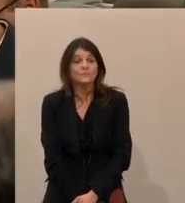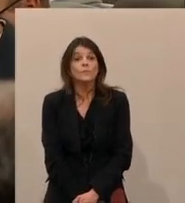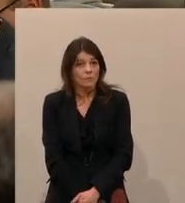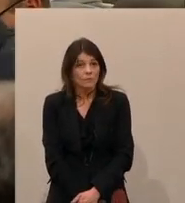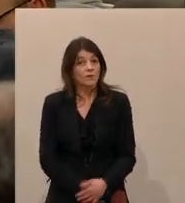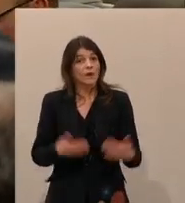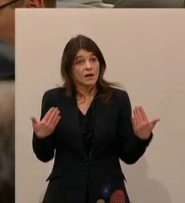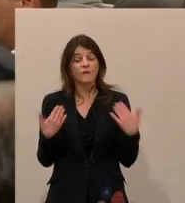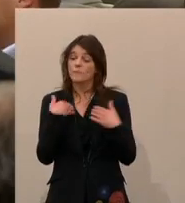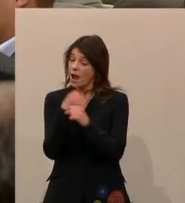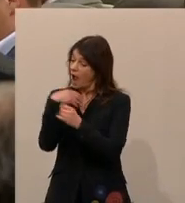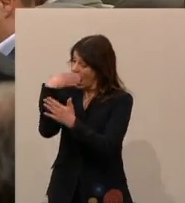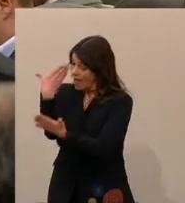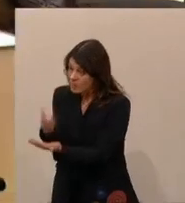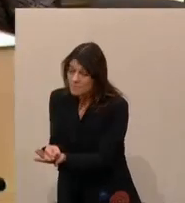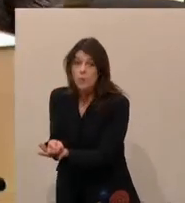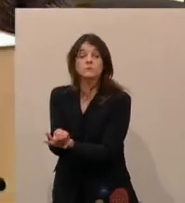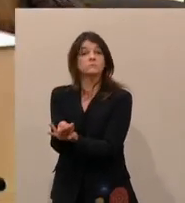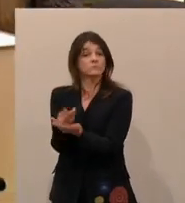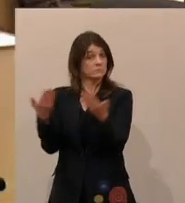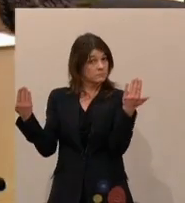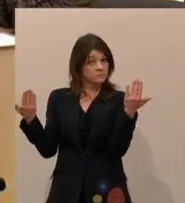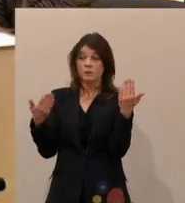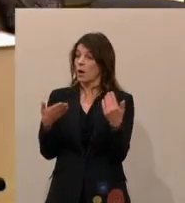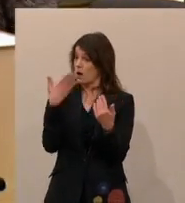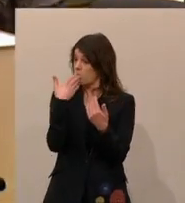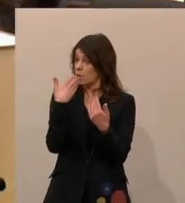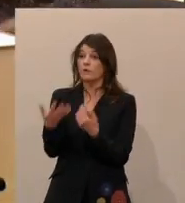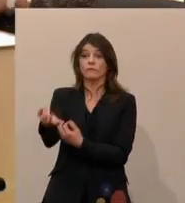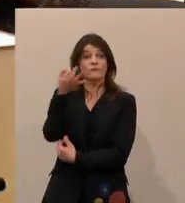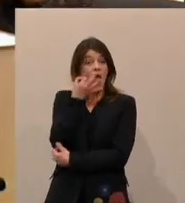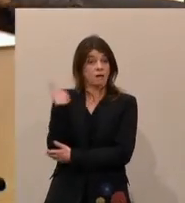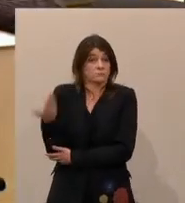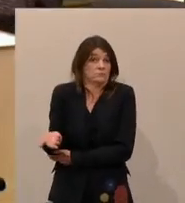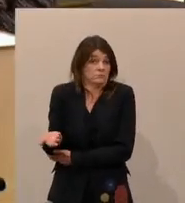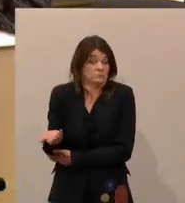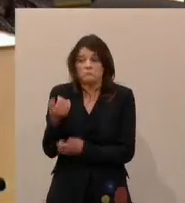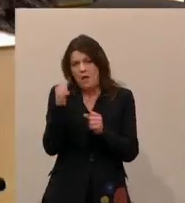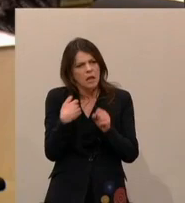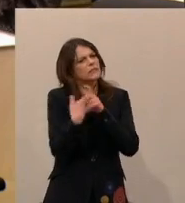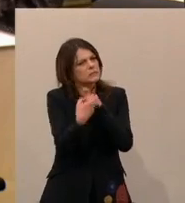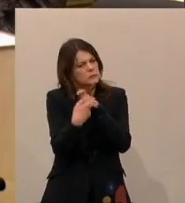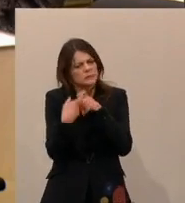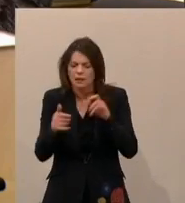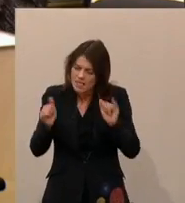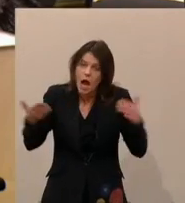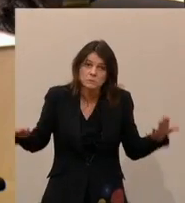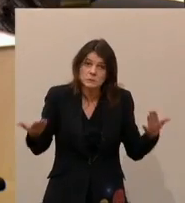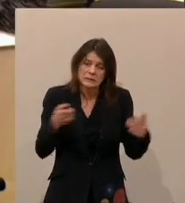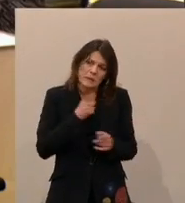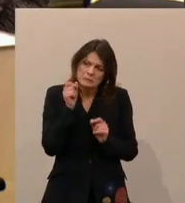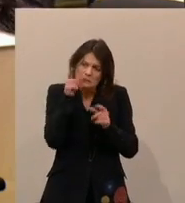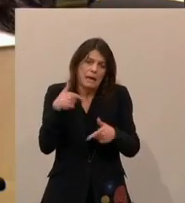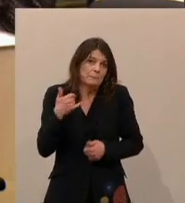Wir bieten das an, aber es wurde nicht abgefragt. Und jetzt kann man darüber diskutieren. Ja, es erstaunt